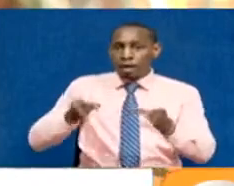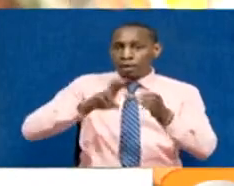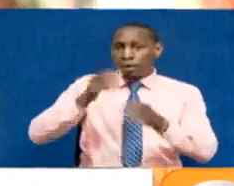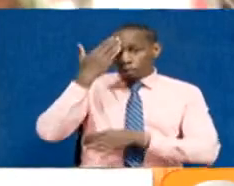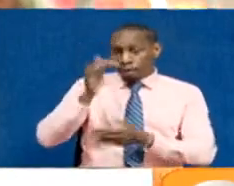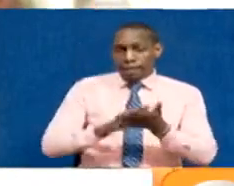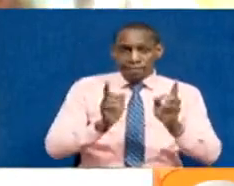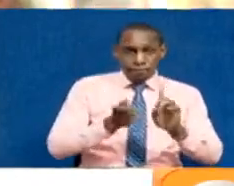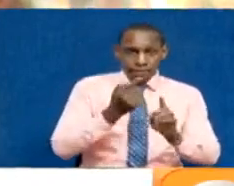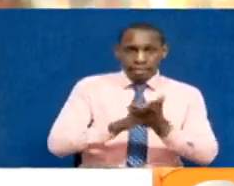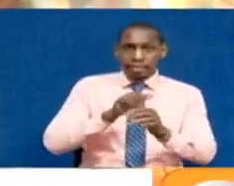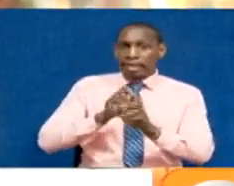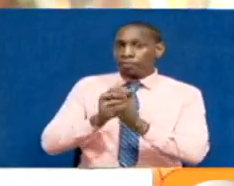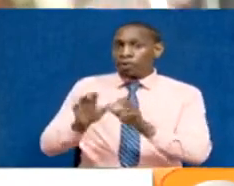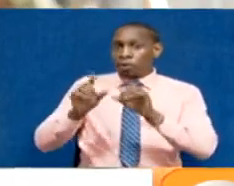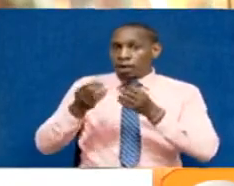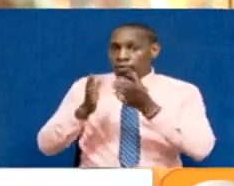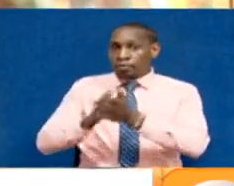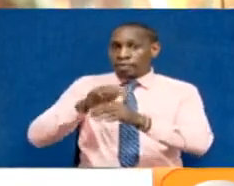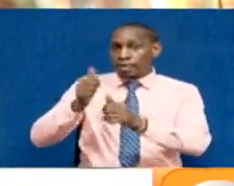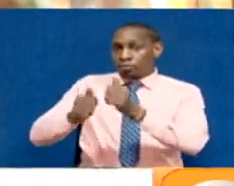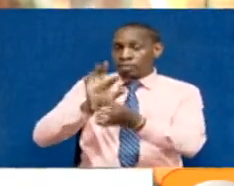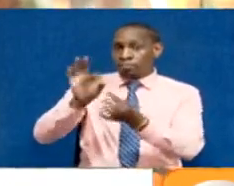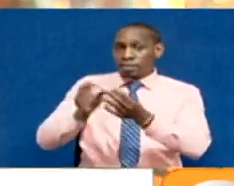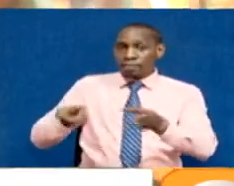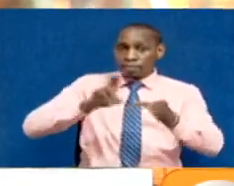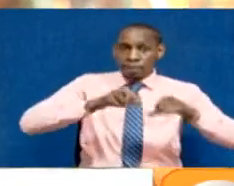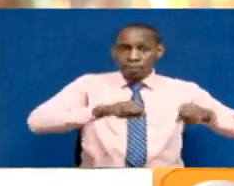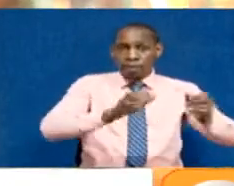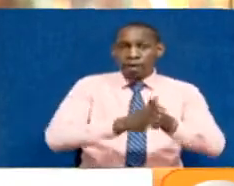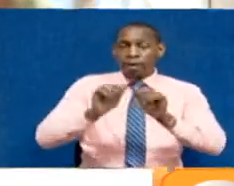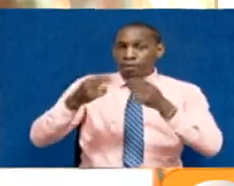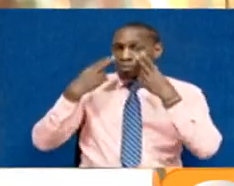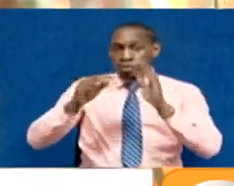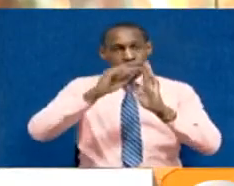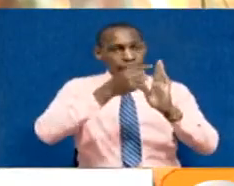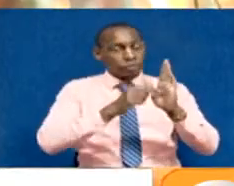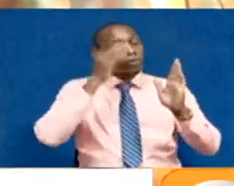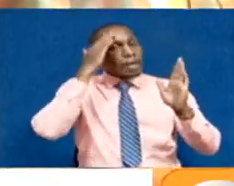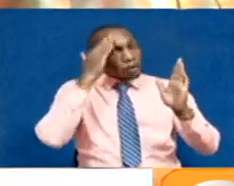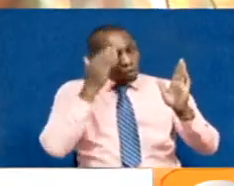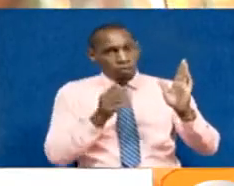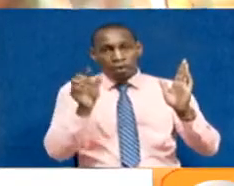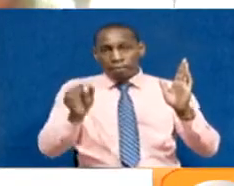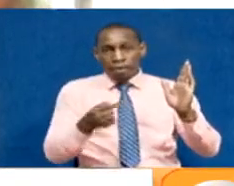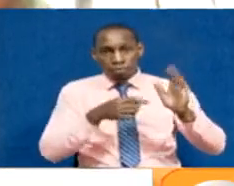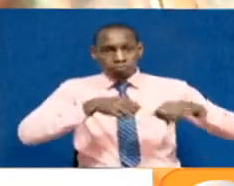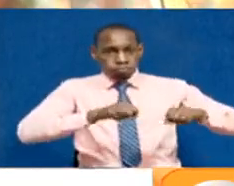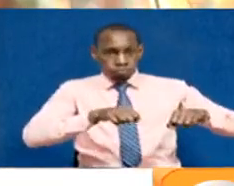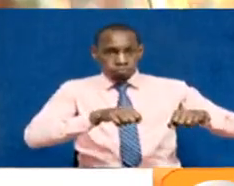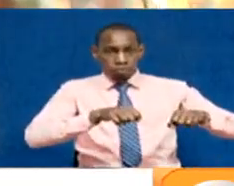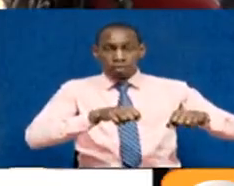Kwa sababu kitu ya kwanza ukikuja pale useme nilibeba saa fulani, na tutaanza kuangalia kwa list yetu na tujue huyu mwenye alikuwa anabeba hiyo